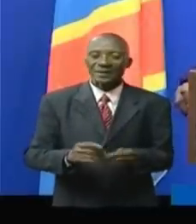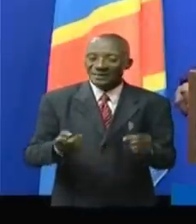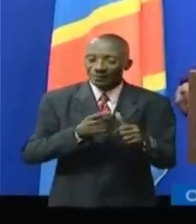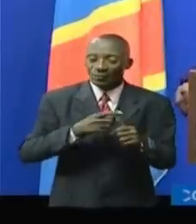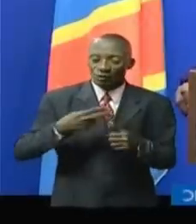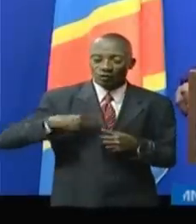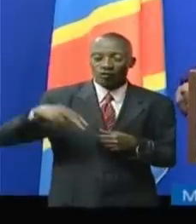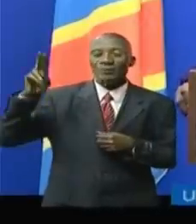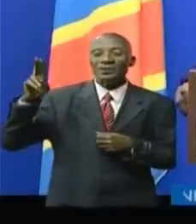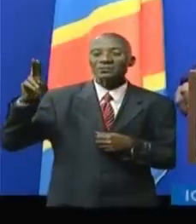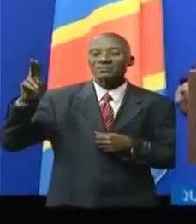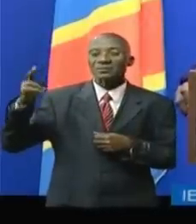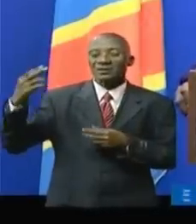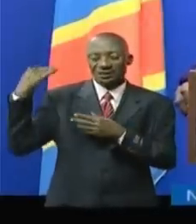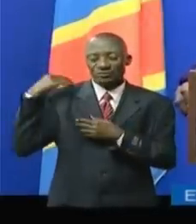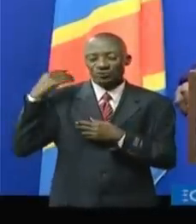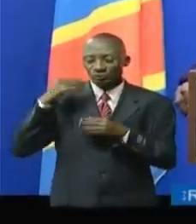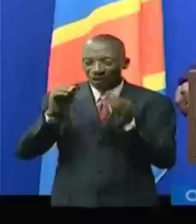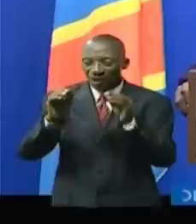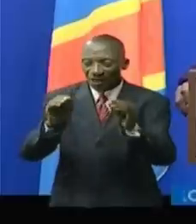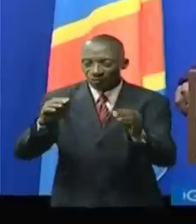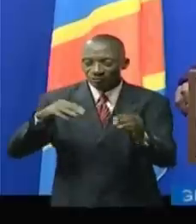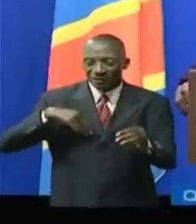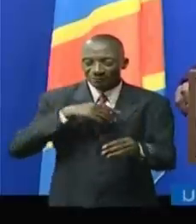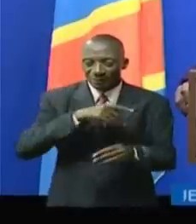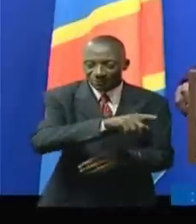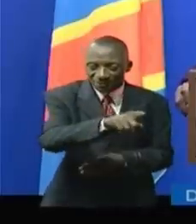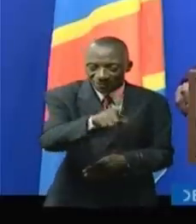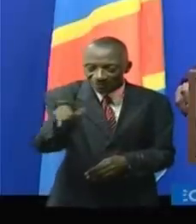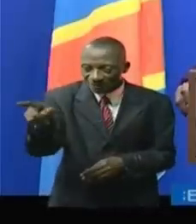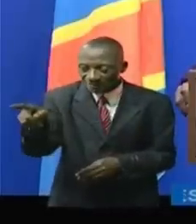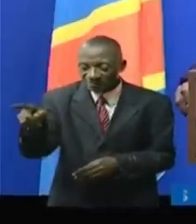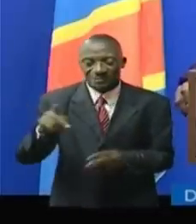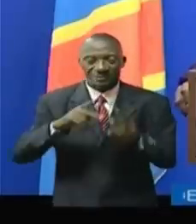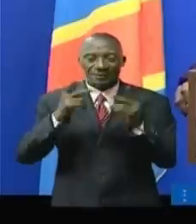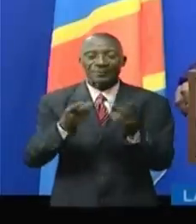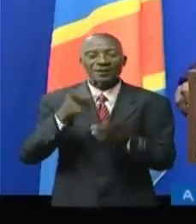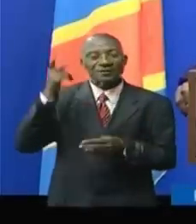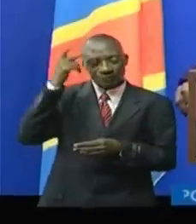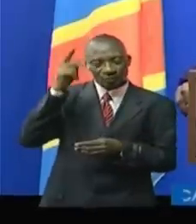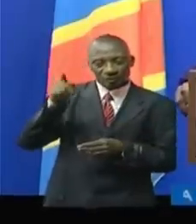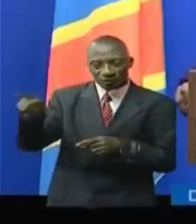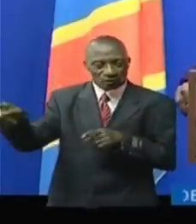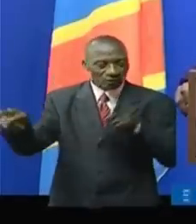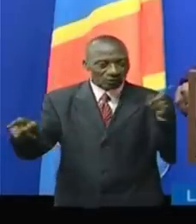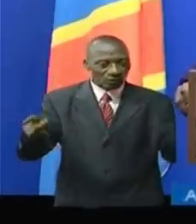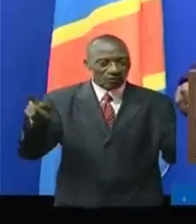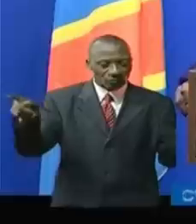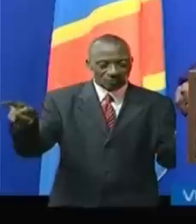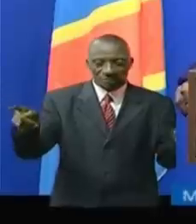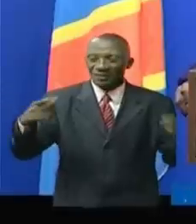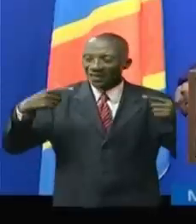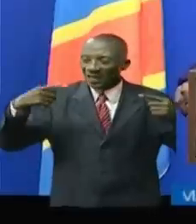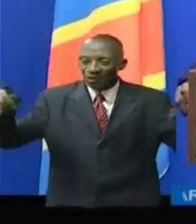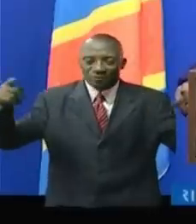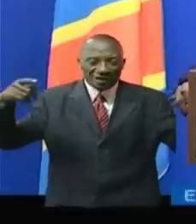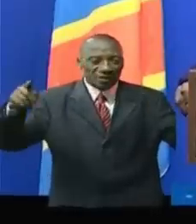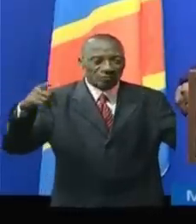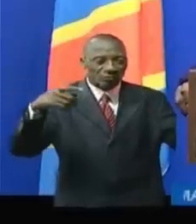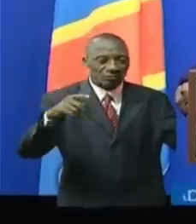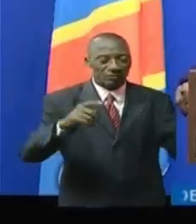instruire leurs membres. Je demande à tous les partis politiques de dire à leurs membres qu'à